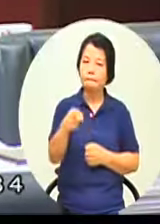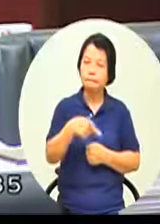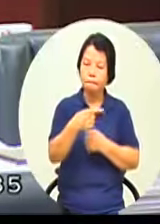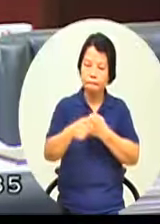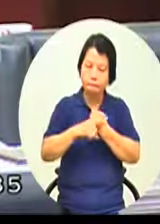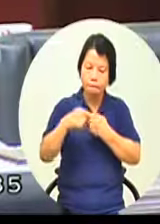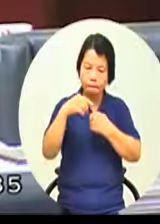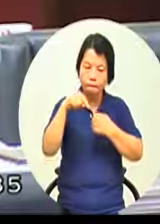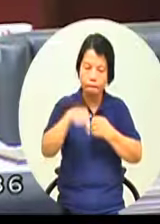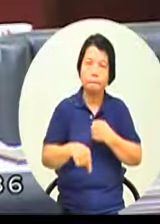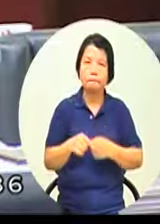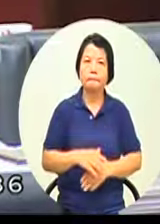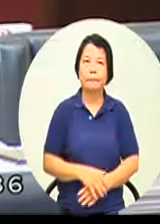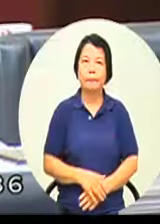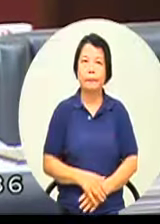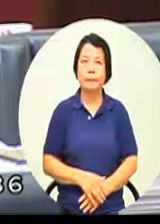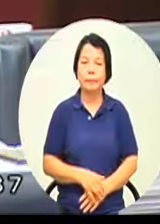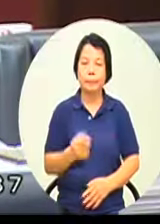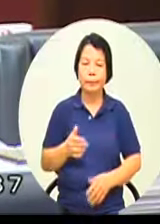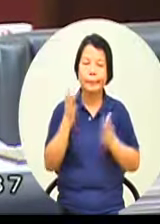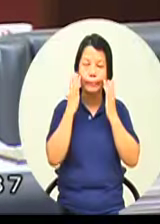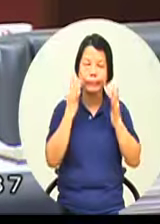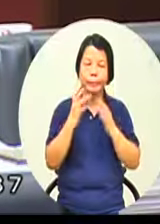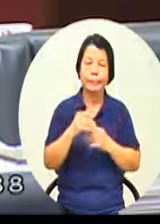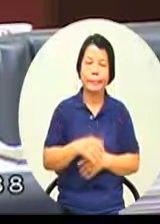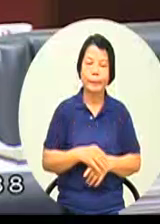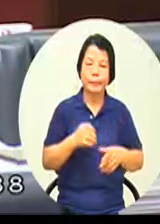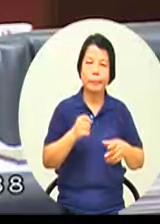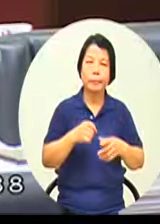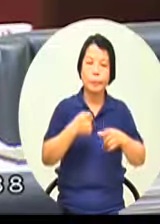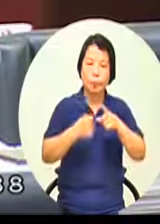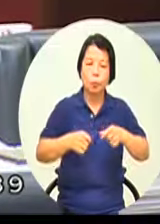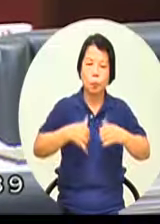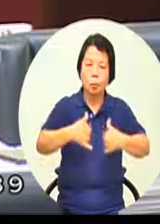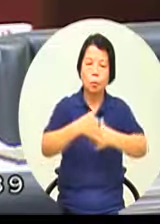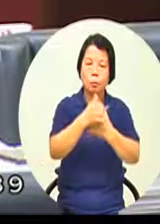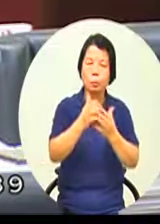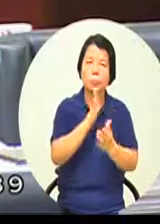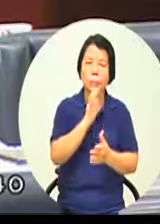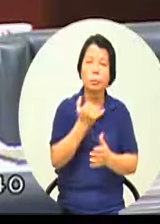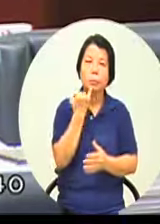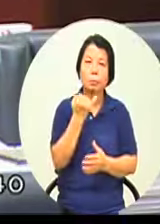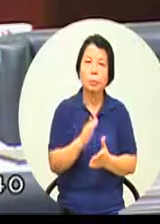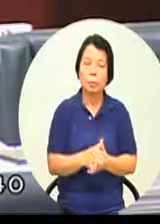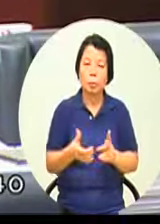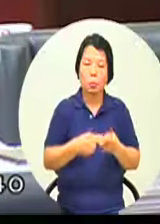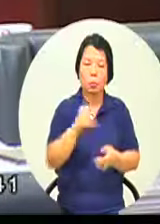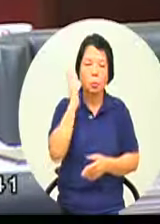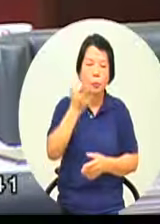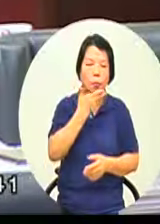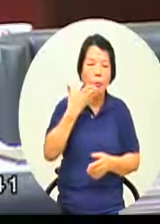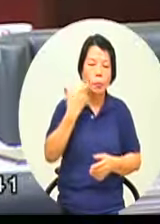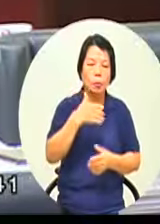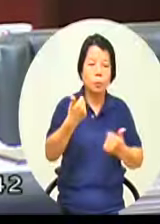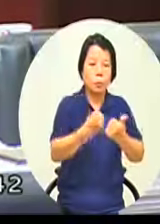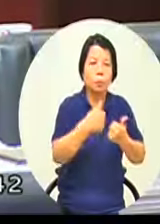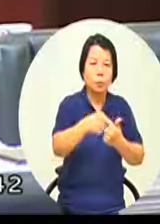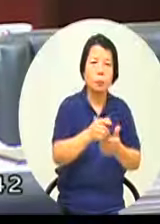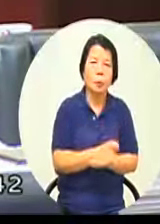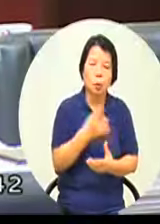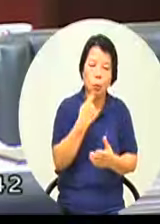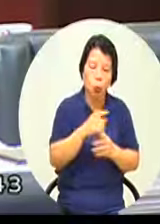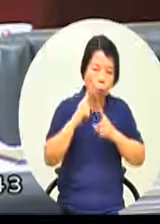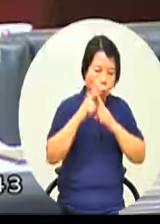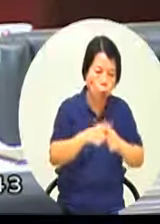一条哈，那个蔡公路115巷这条高是不是可以跟水利会那边来研议？那天我跟水利会有去